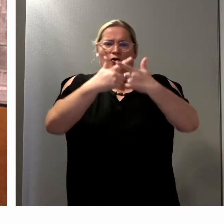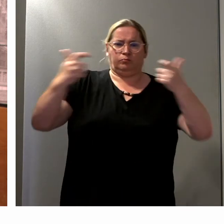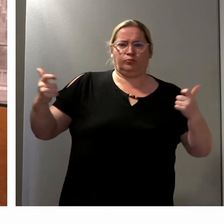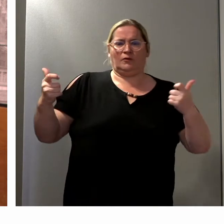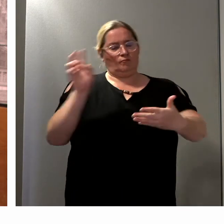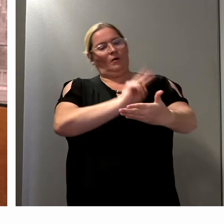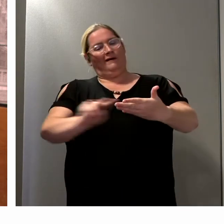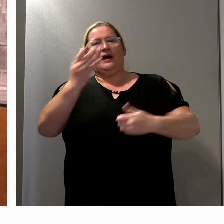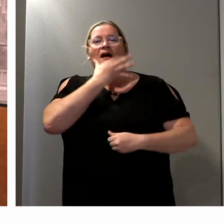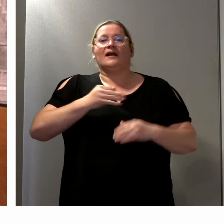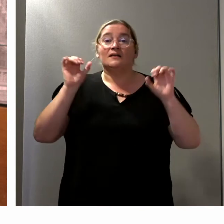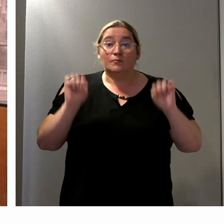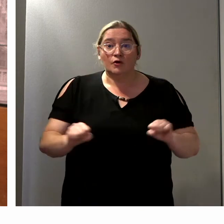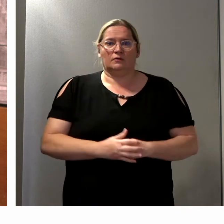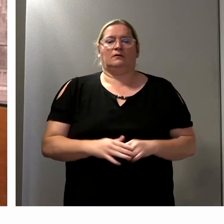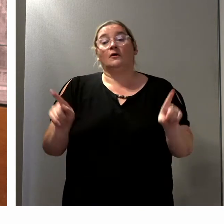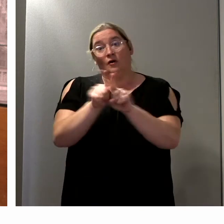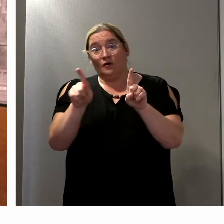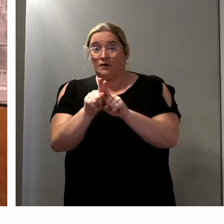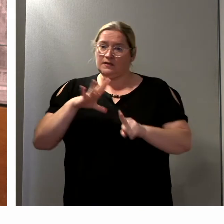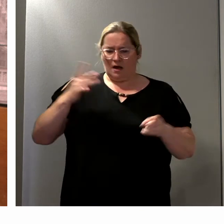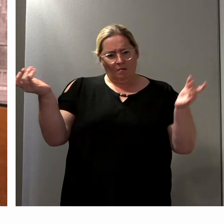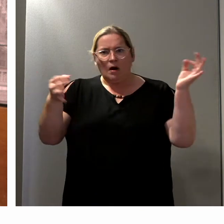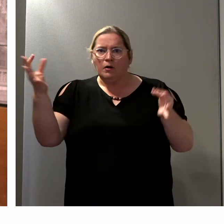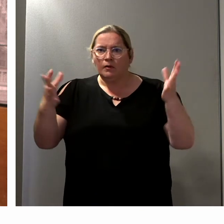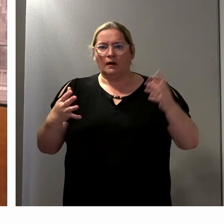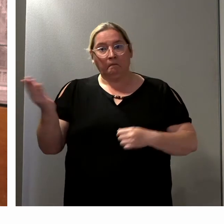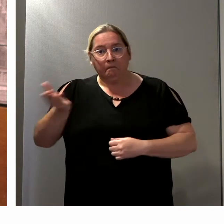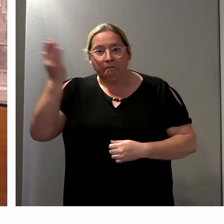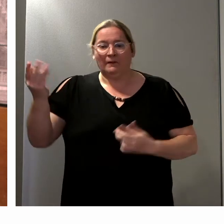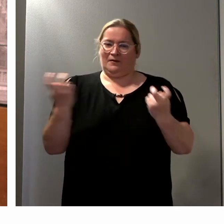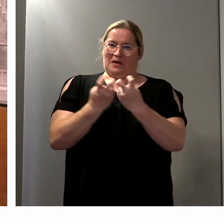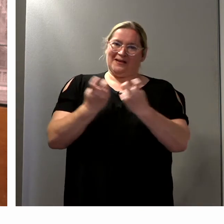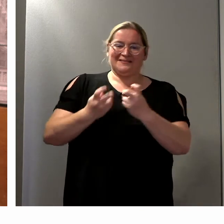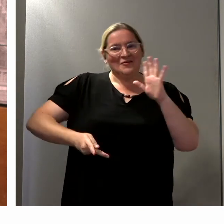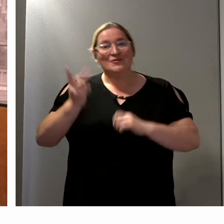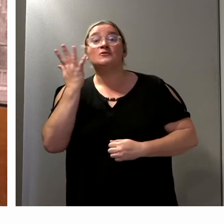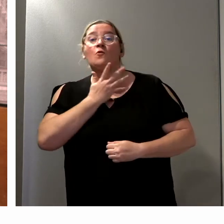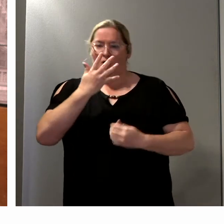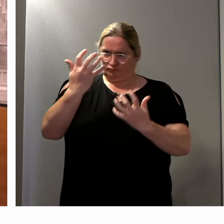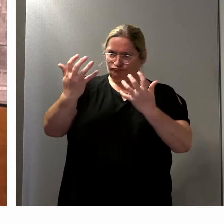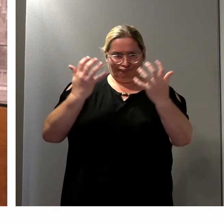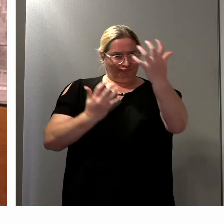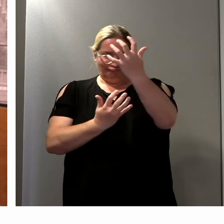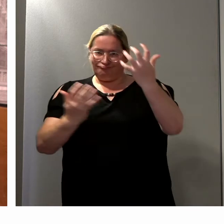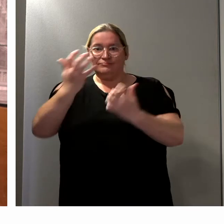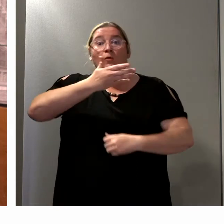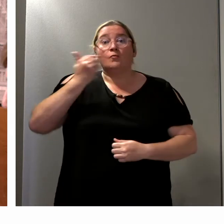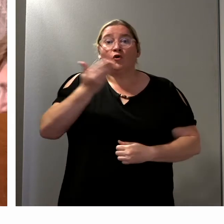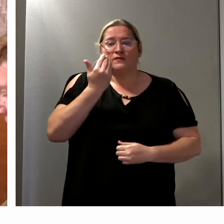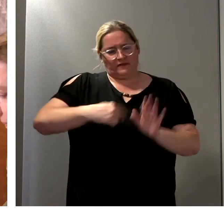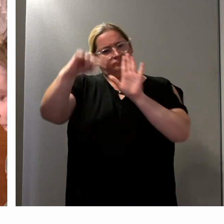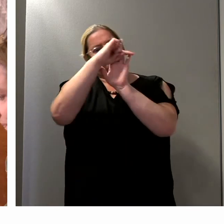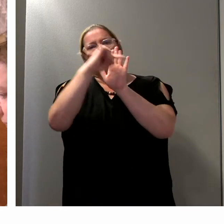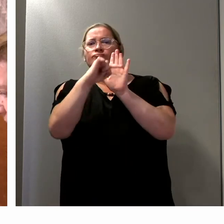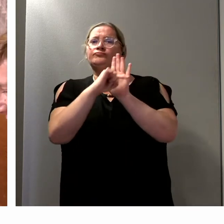possible, mais également des partis pris beaucoup plus créatifs en ayant une disposition plus agencée des couleurs ou autres. Donc finalement des grands